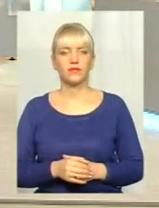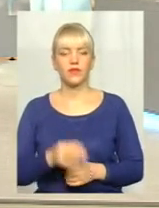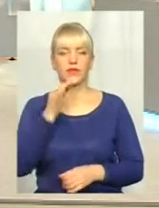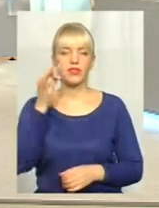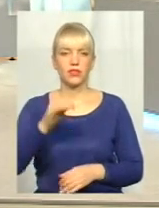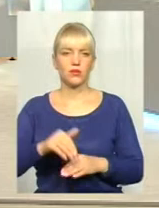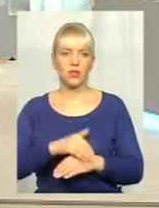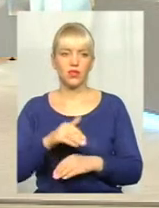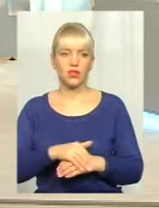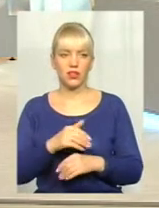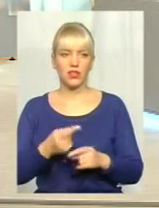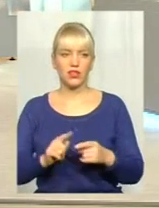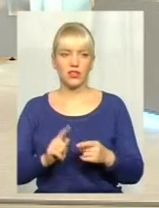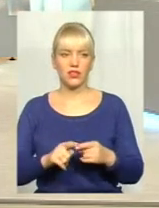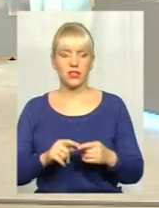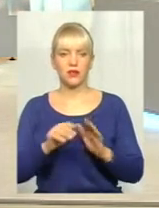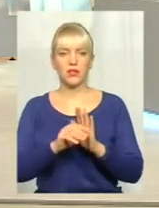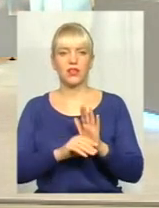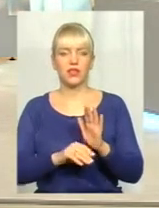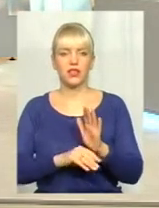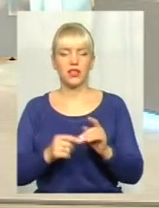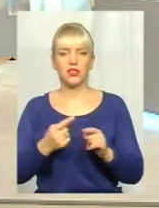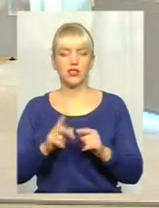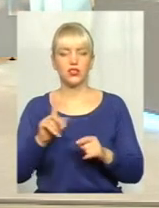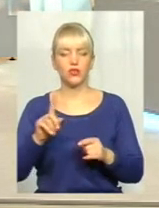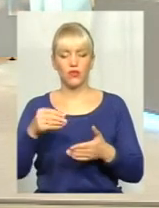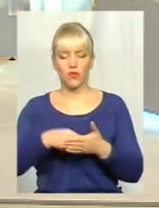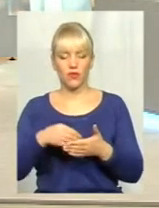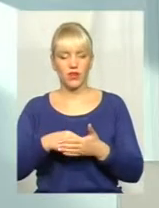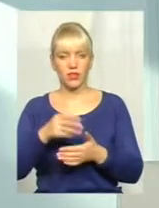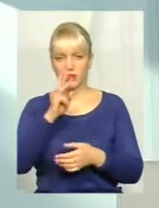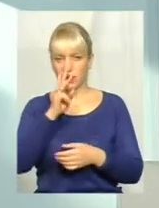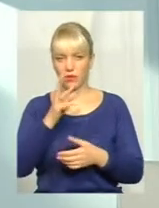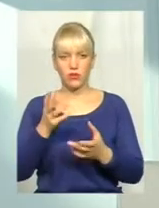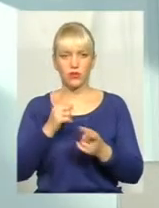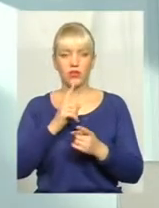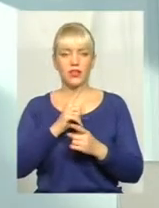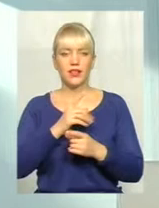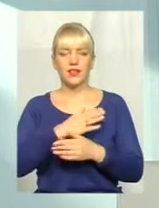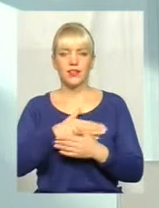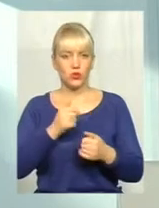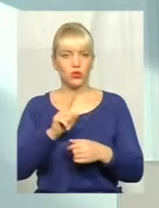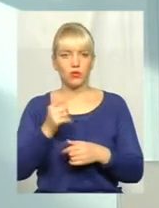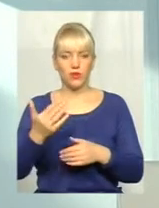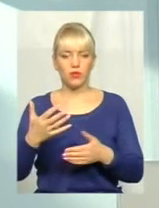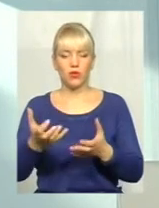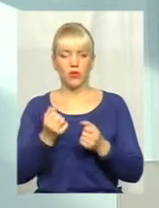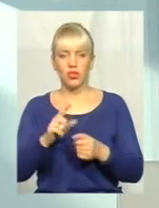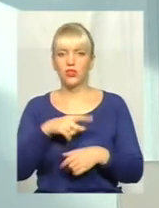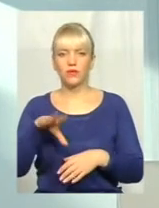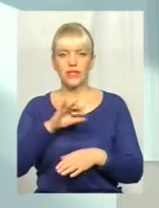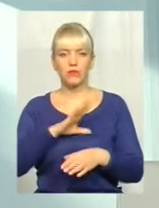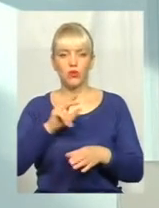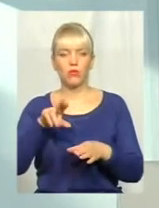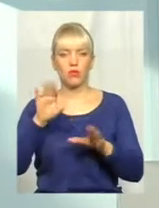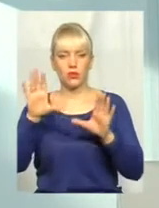Скажіть, будь ласка, ви говорите, ця передача поняла, що в конвертах зарплати не отримали, окрім, що все було по закону. Де